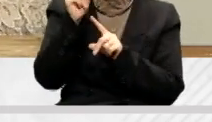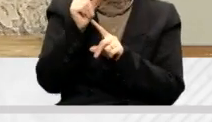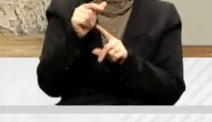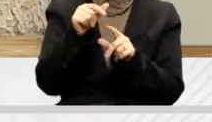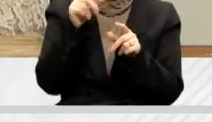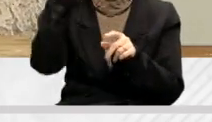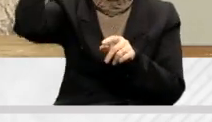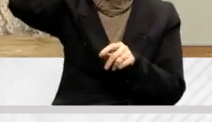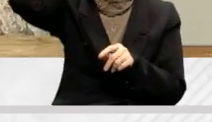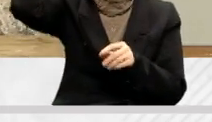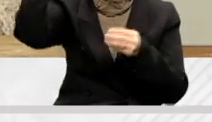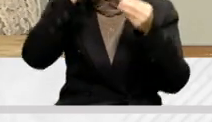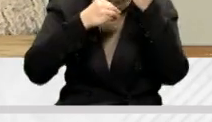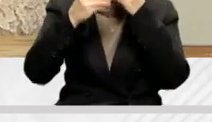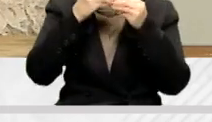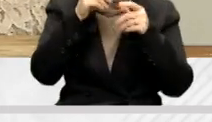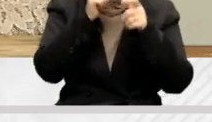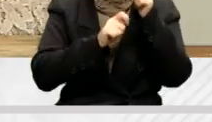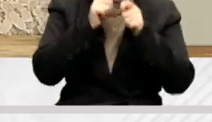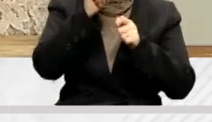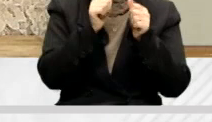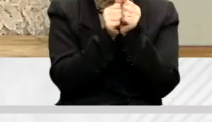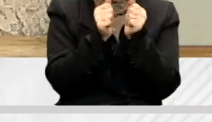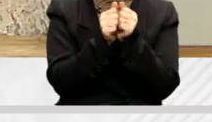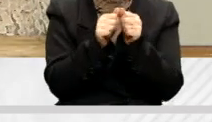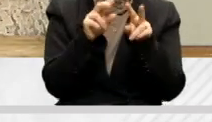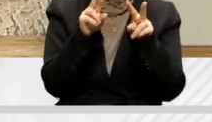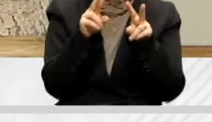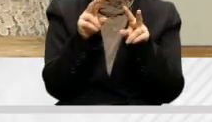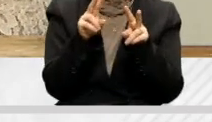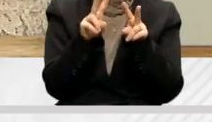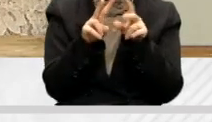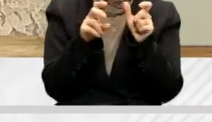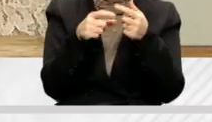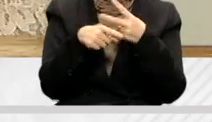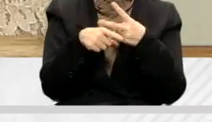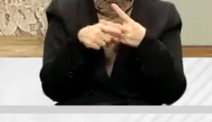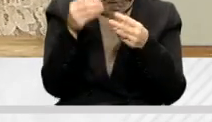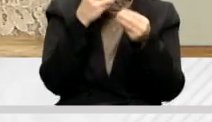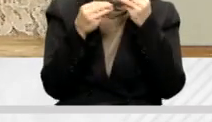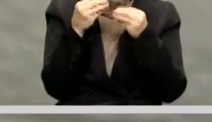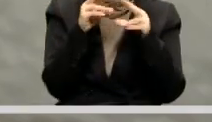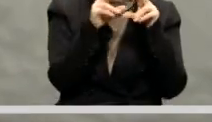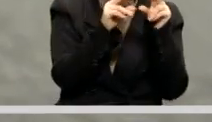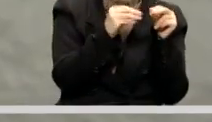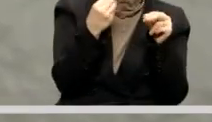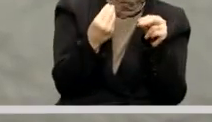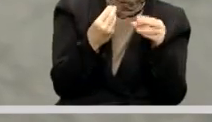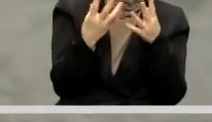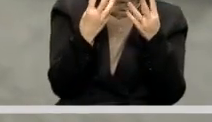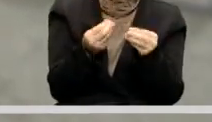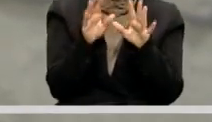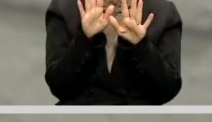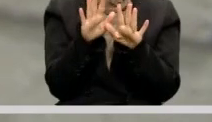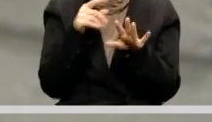belki yatarken sütle beraber işte muz tüketmek uykuya evet iyi gelebilir, ama siz gün içerisinde düzenli bir